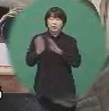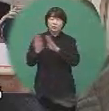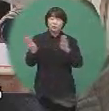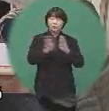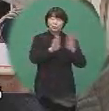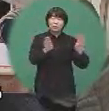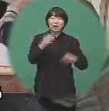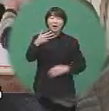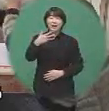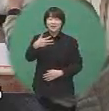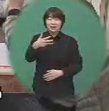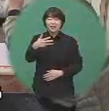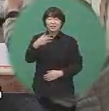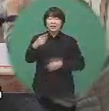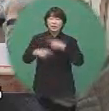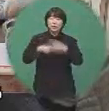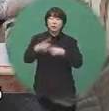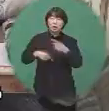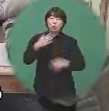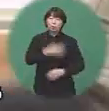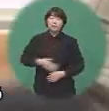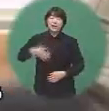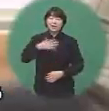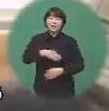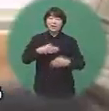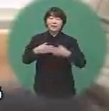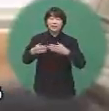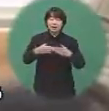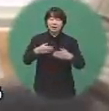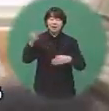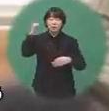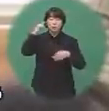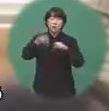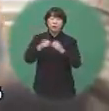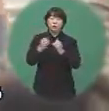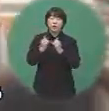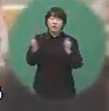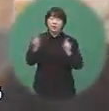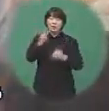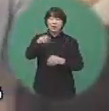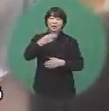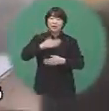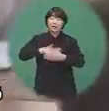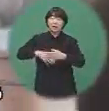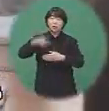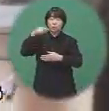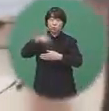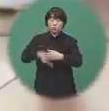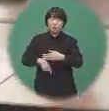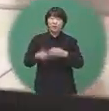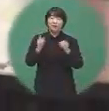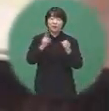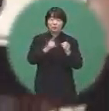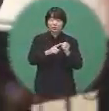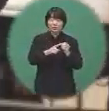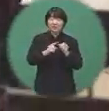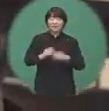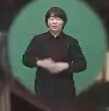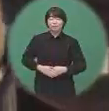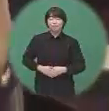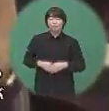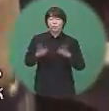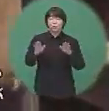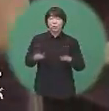で、手話を体験することで聴覚障害者への理解を深めてもらおうと開かれています。この